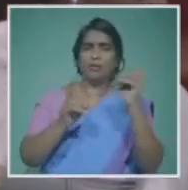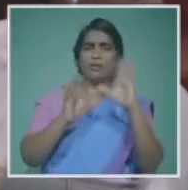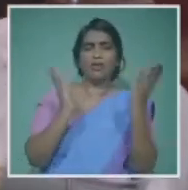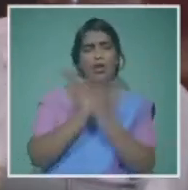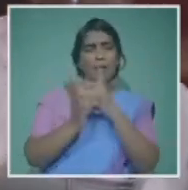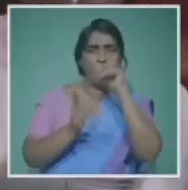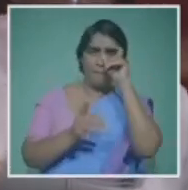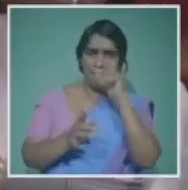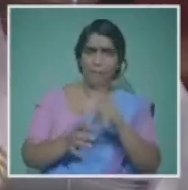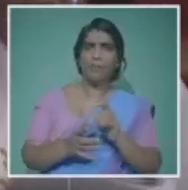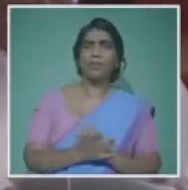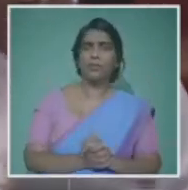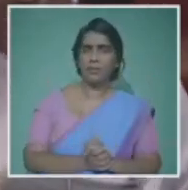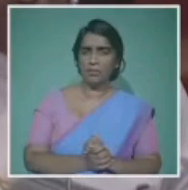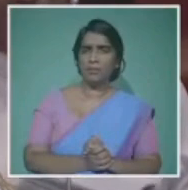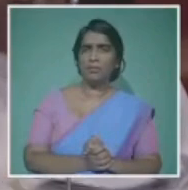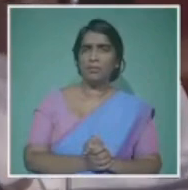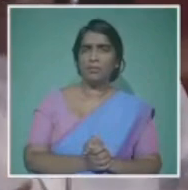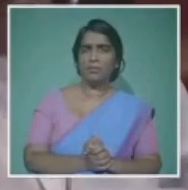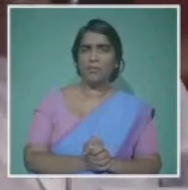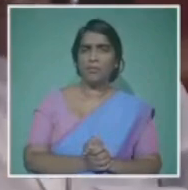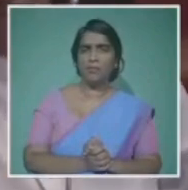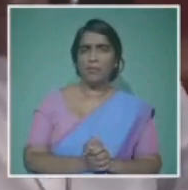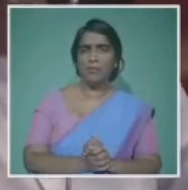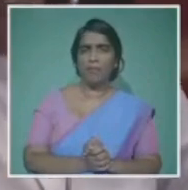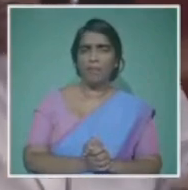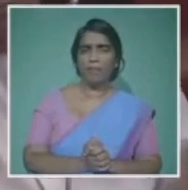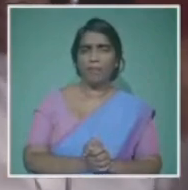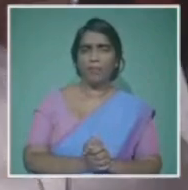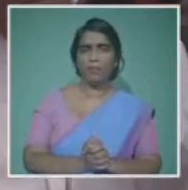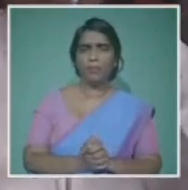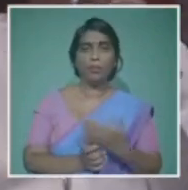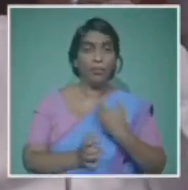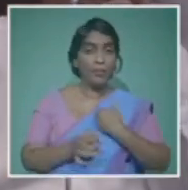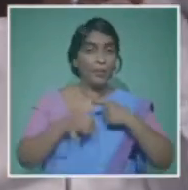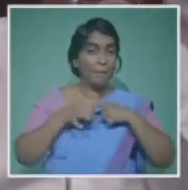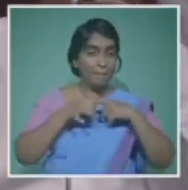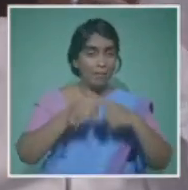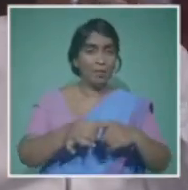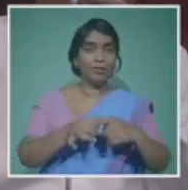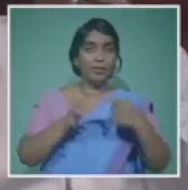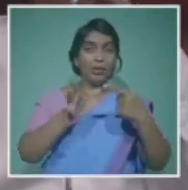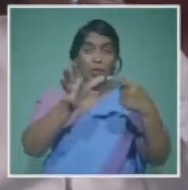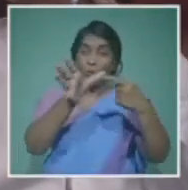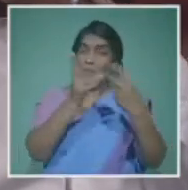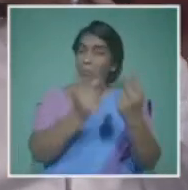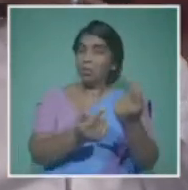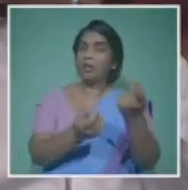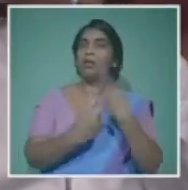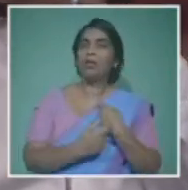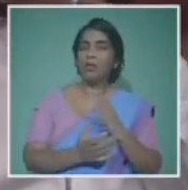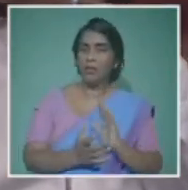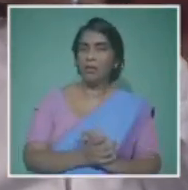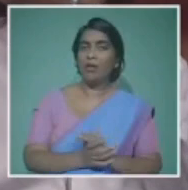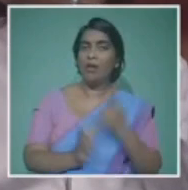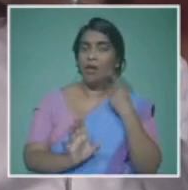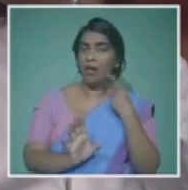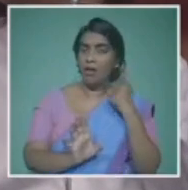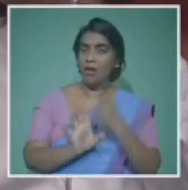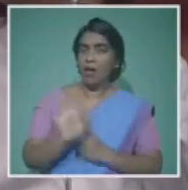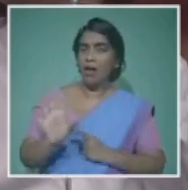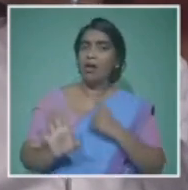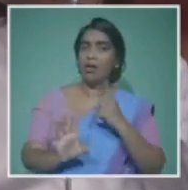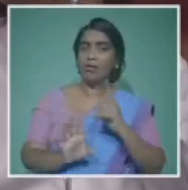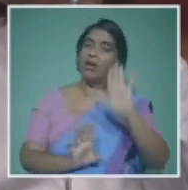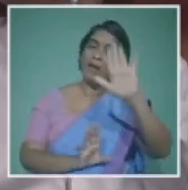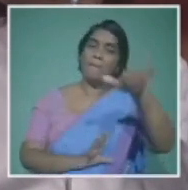බලන්න. ඔබතුමාගේ මං ආපු ප්‍රශ්නේ ඔබට උත්තරේ දිවාග තියෙන්න ඕන. ගරු කතානායක තුමනි අපිට අවුරුද්දට හා හොඳයි